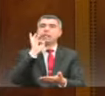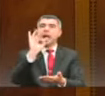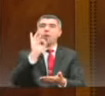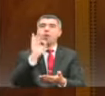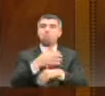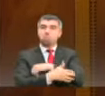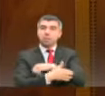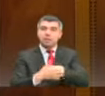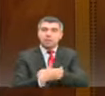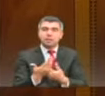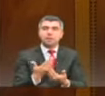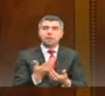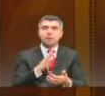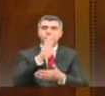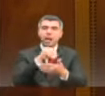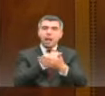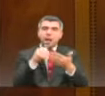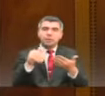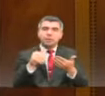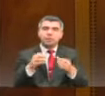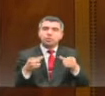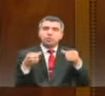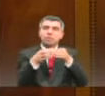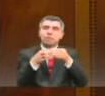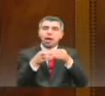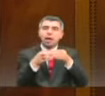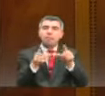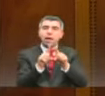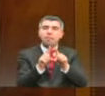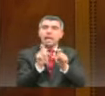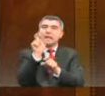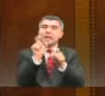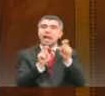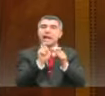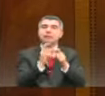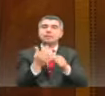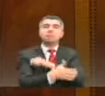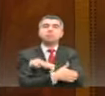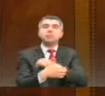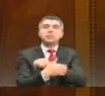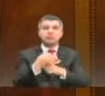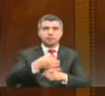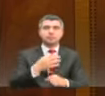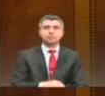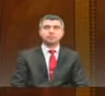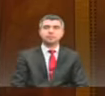يستحقه، والبرامج الاجتماعية تكون مفيدة للفئات التي تستحقها.